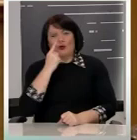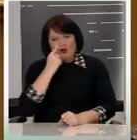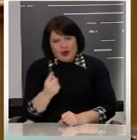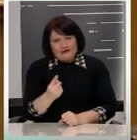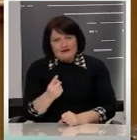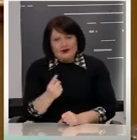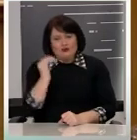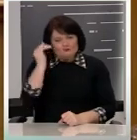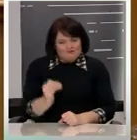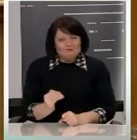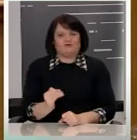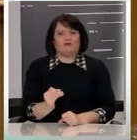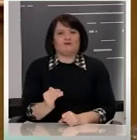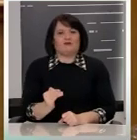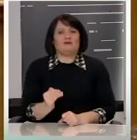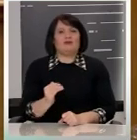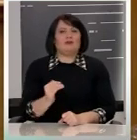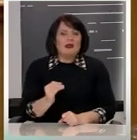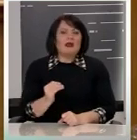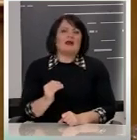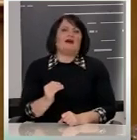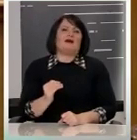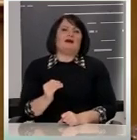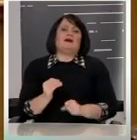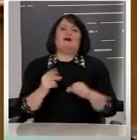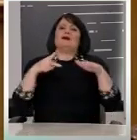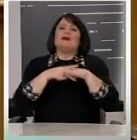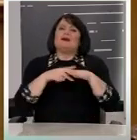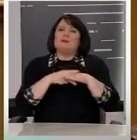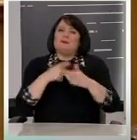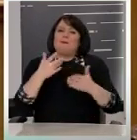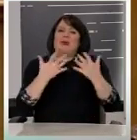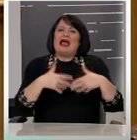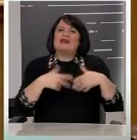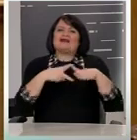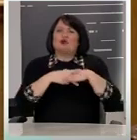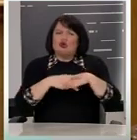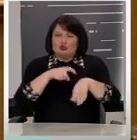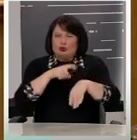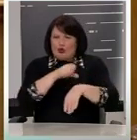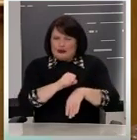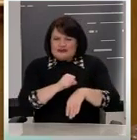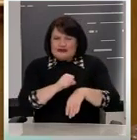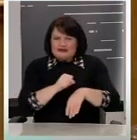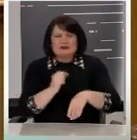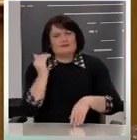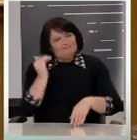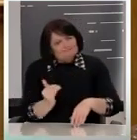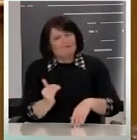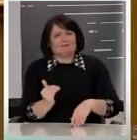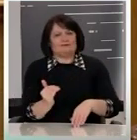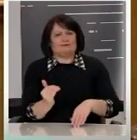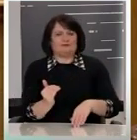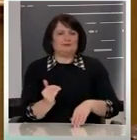Νοεμβρίου μείωση του ΕΛΑ κατά 1,1 δις στα 25,8 δις. Οι